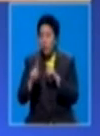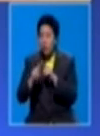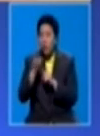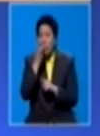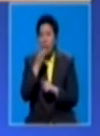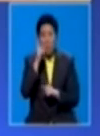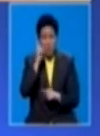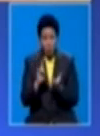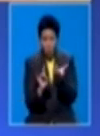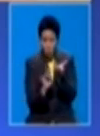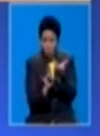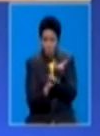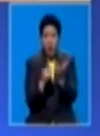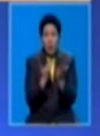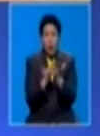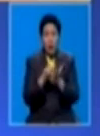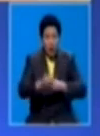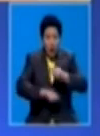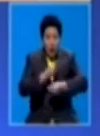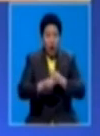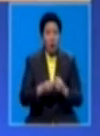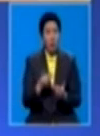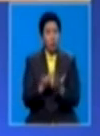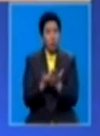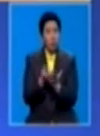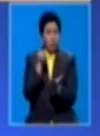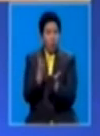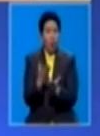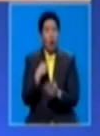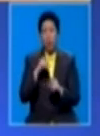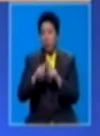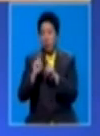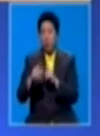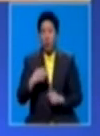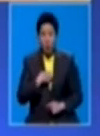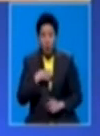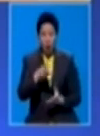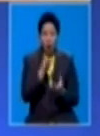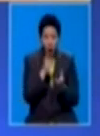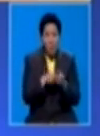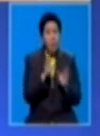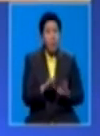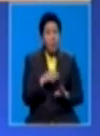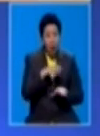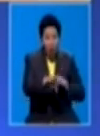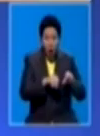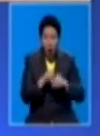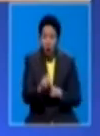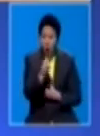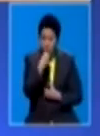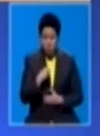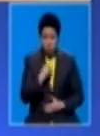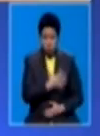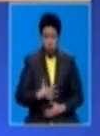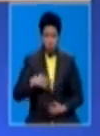ป็นข้าวคุณภาพมีราคาจำหน่ายในท้องตลาดสูงเป็นที่ต้องการของผู้บริโภคจำนวนมากที่ใส่ใจในสุขภาพ